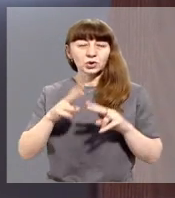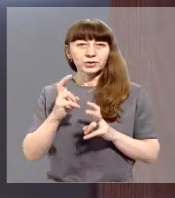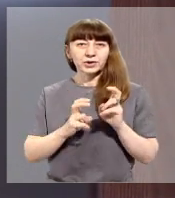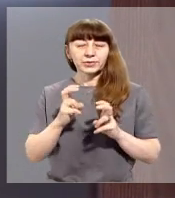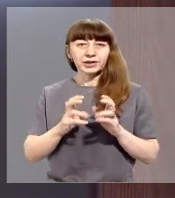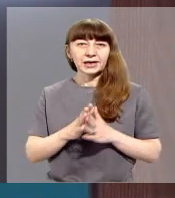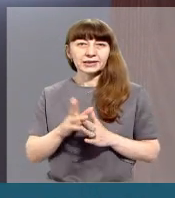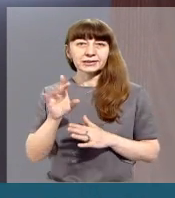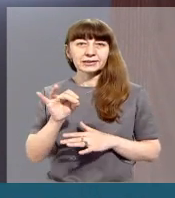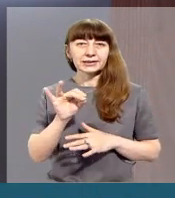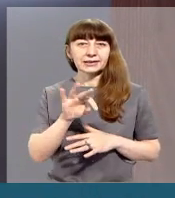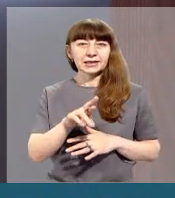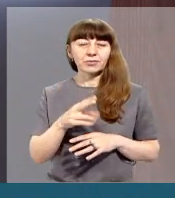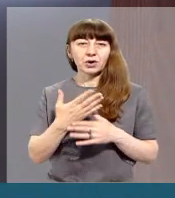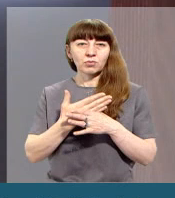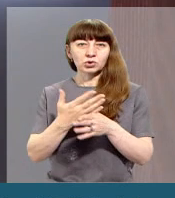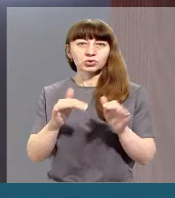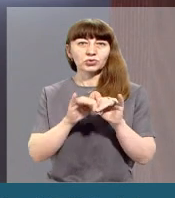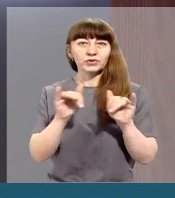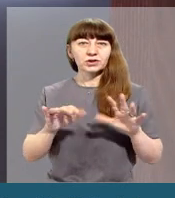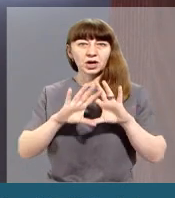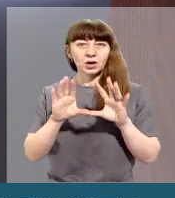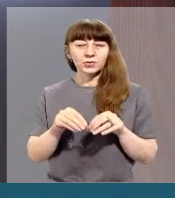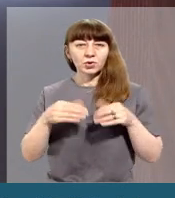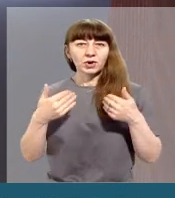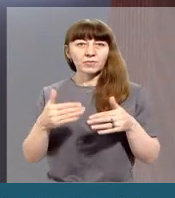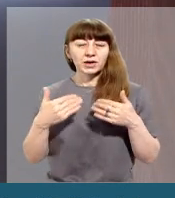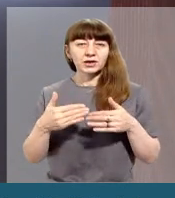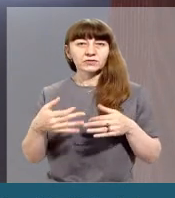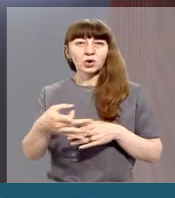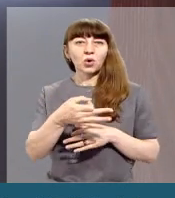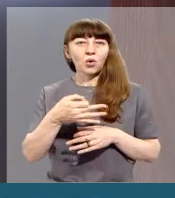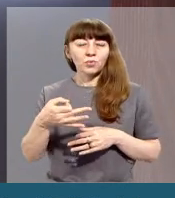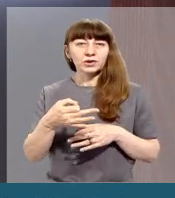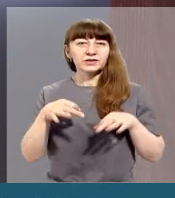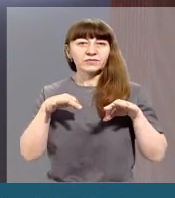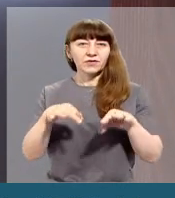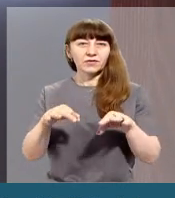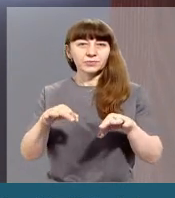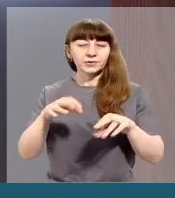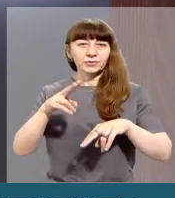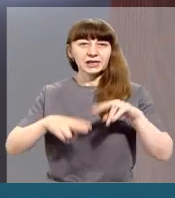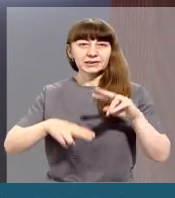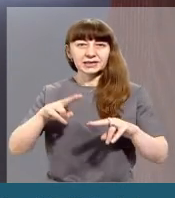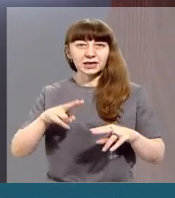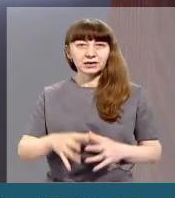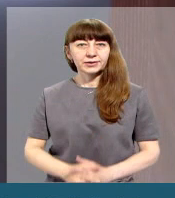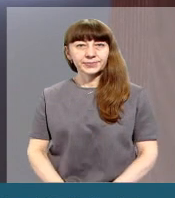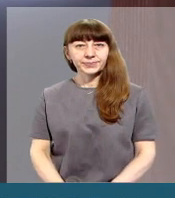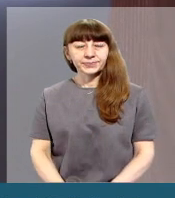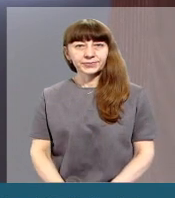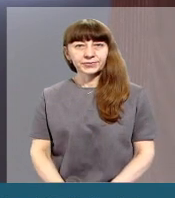компаниясының құрылысы жүріп жатыр. Бұл автомобиль өндірісіндегі облыстың өндіріс көлемін арттыруға септігін тигізеді. Ал Болат балықтау